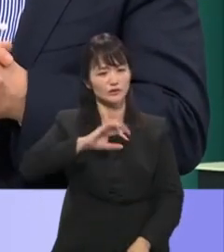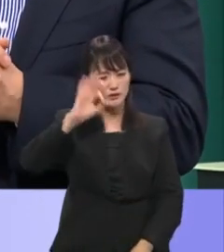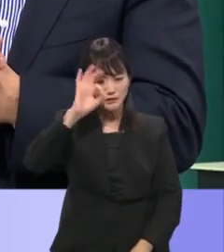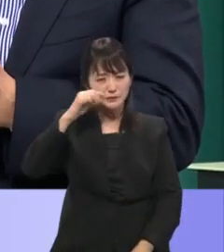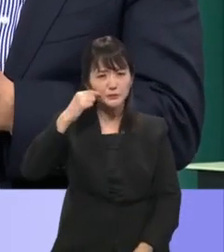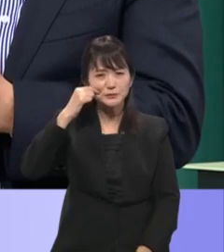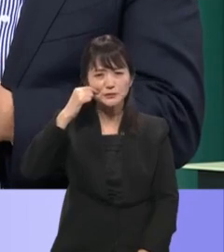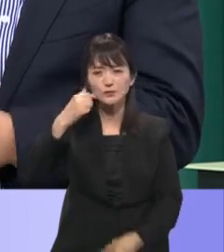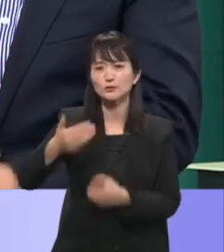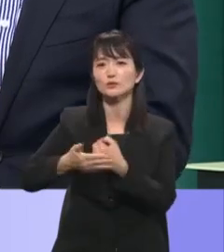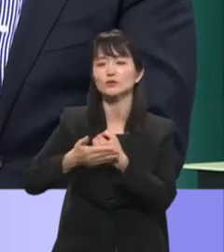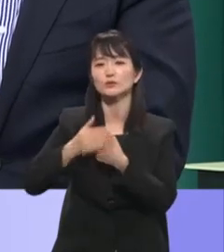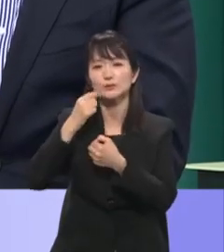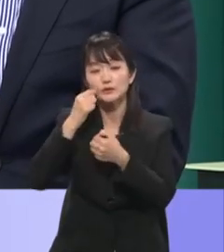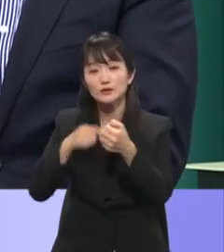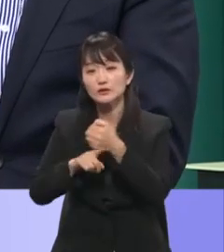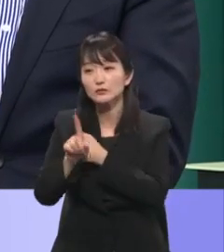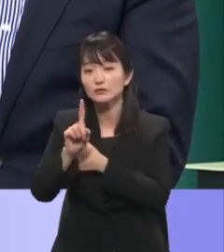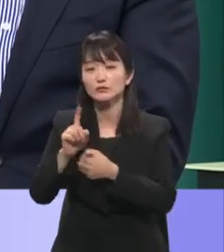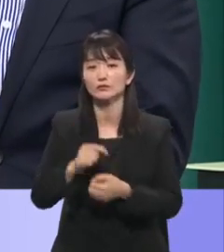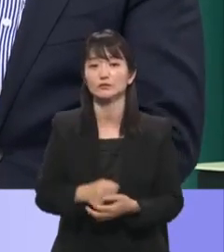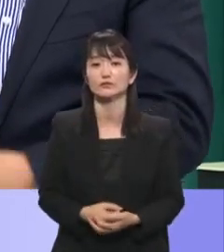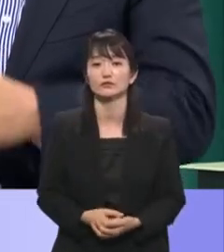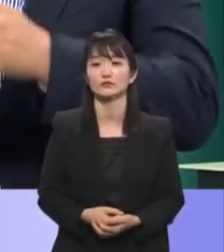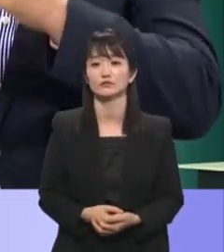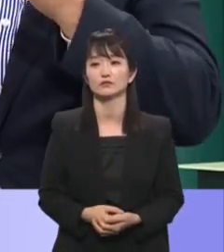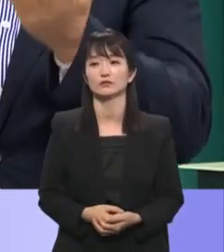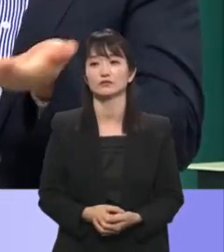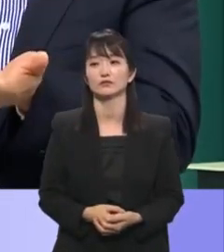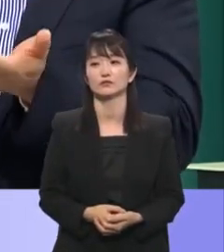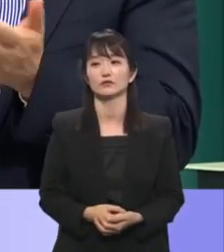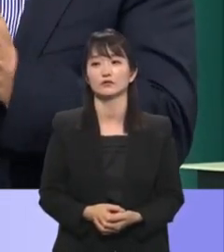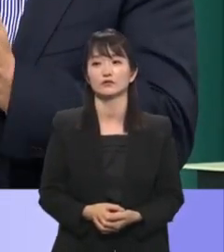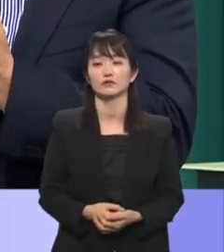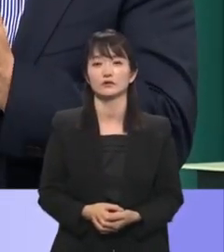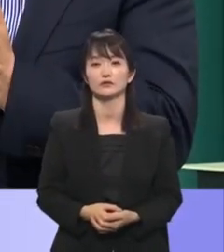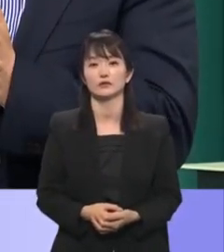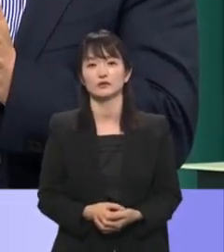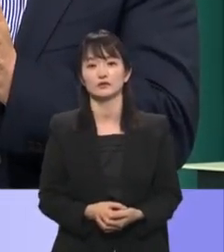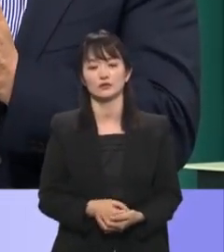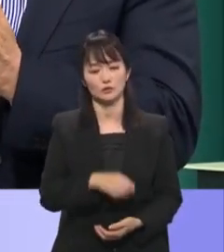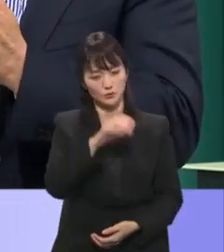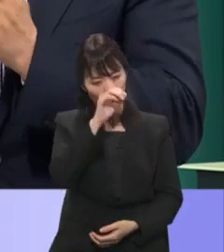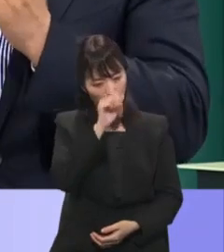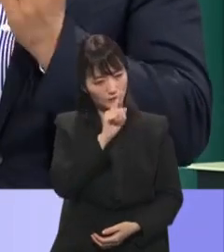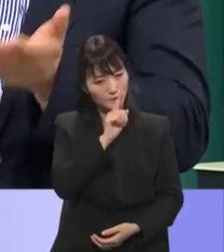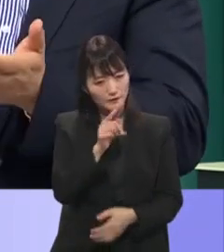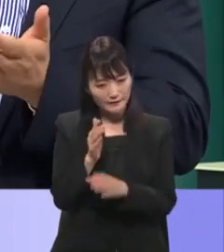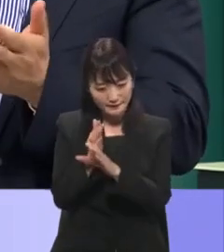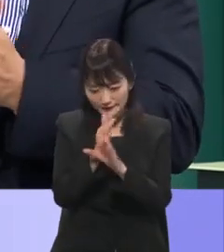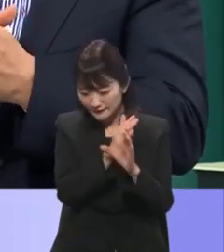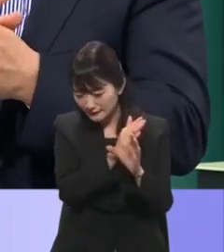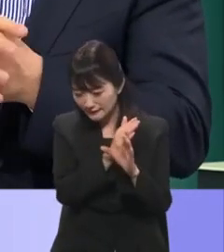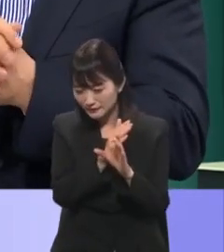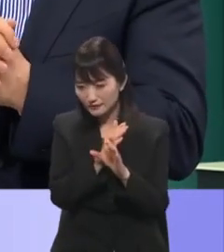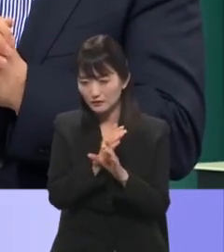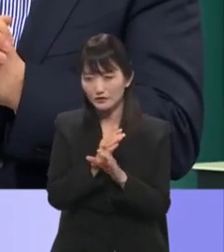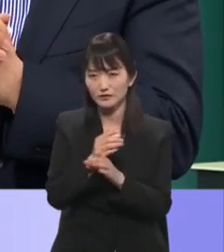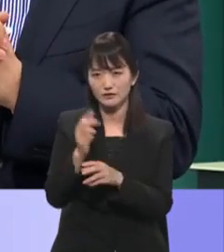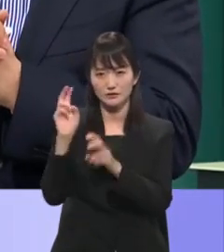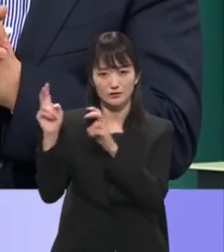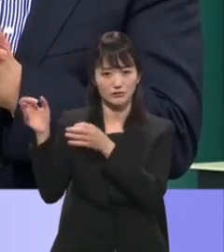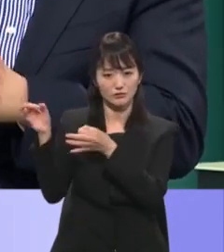안 해준답니까? 글쎄 그거를 이상하게 말은 좋게 하시는데 실제로 후원해주는